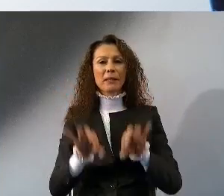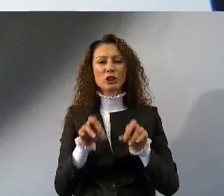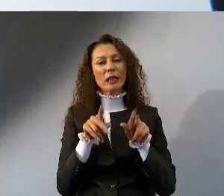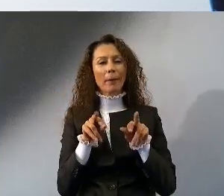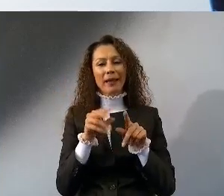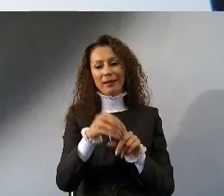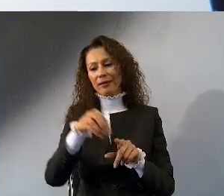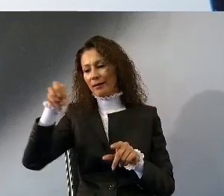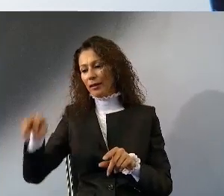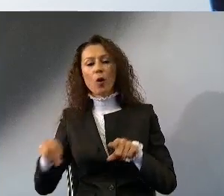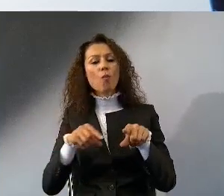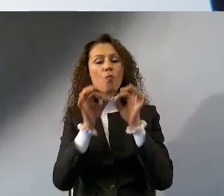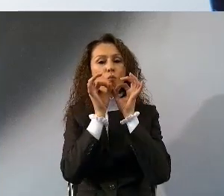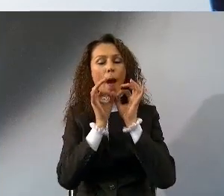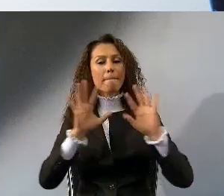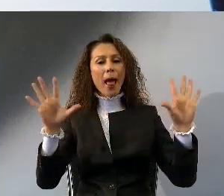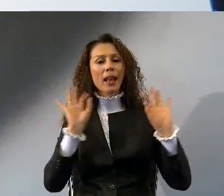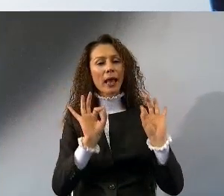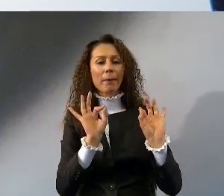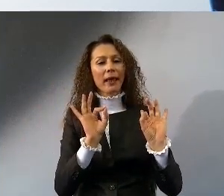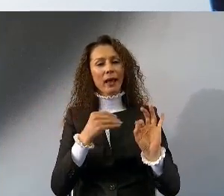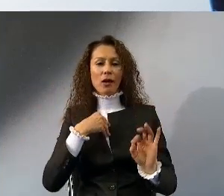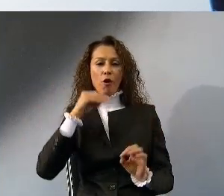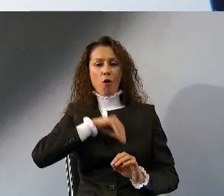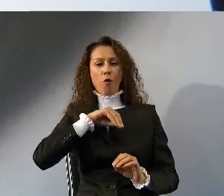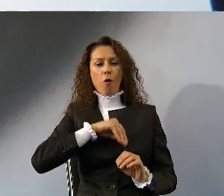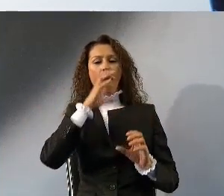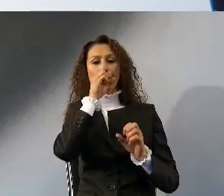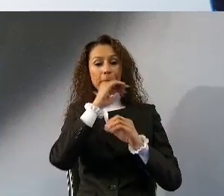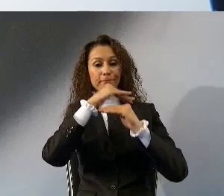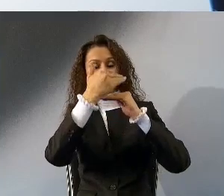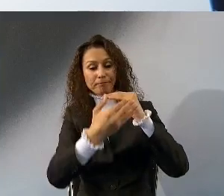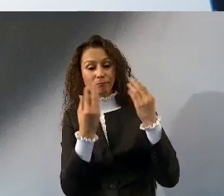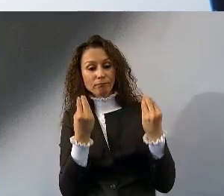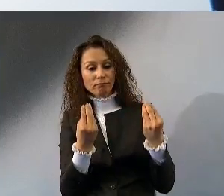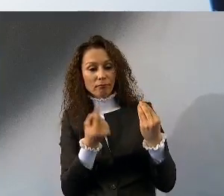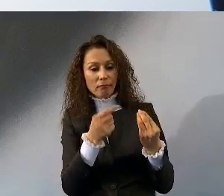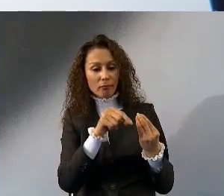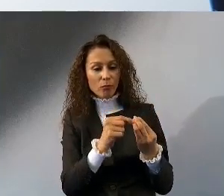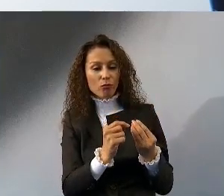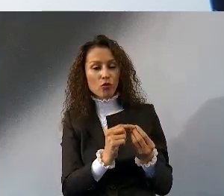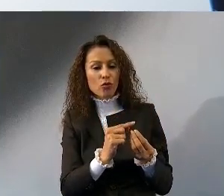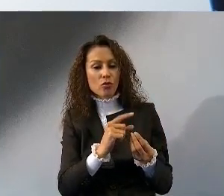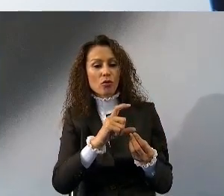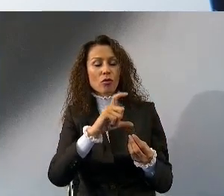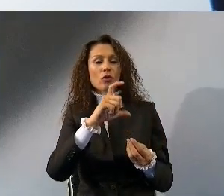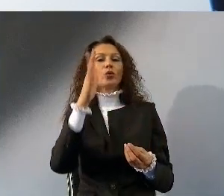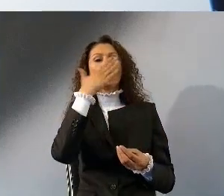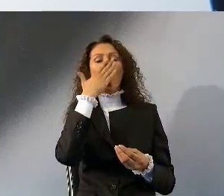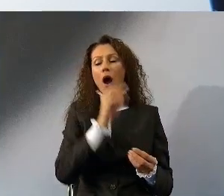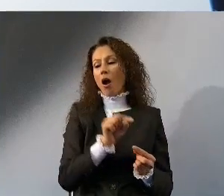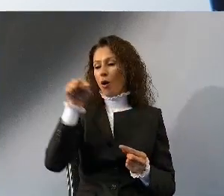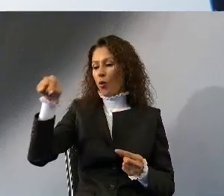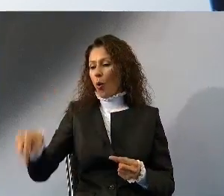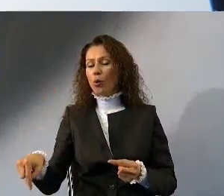Bu mükemmel tasarımı, yani size göre sera ortamındaki bu mükemmel tasarımı doğanın içine koyuyorsunuz.